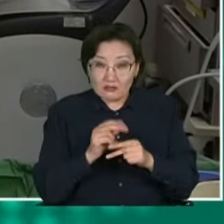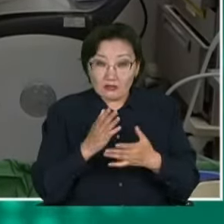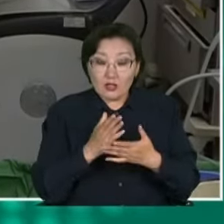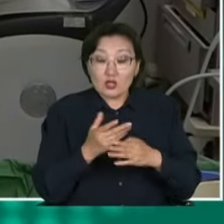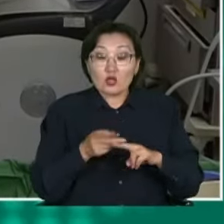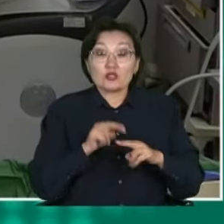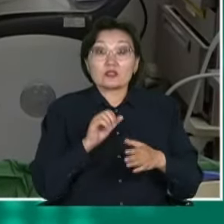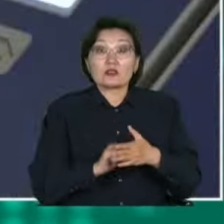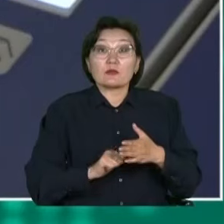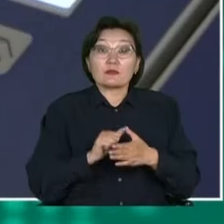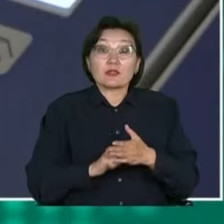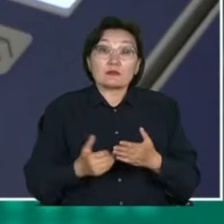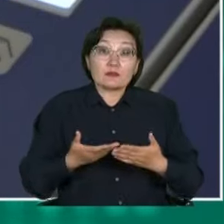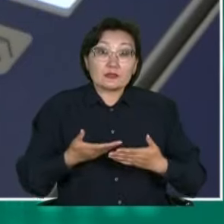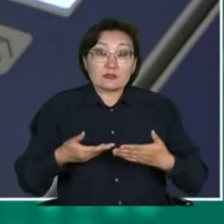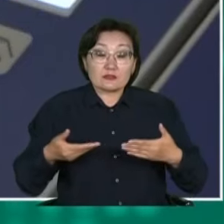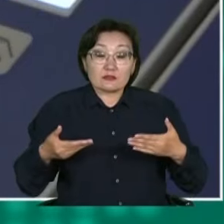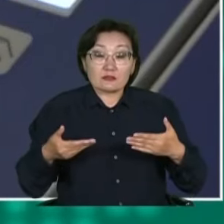біз енді